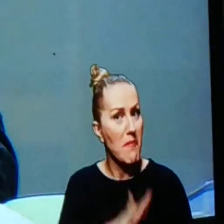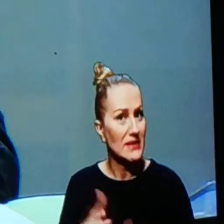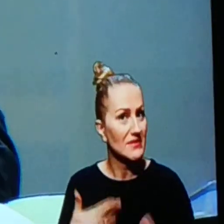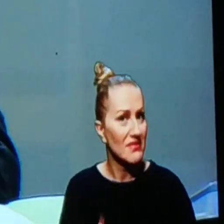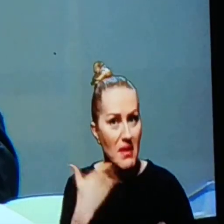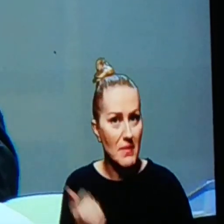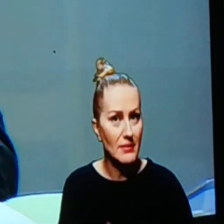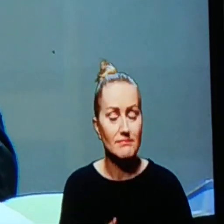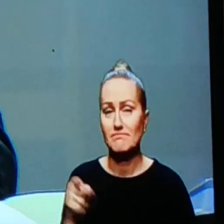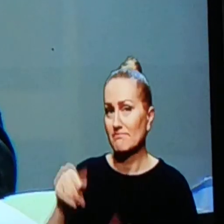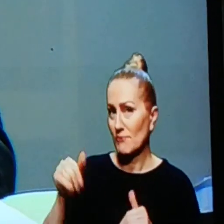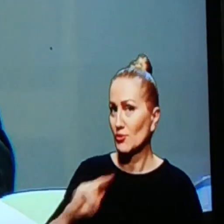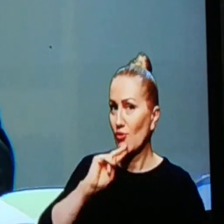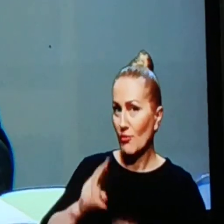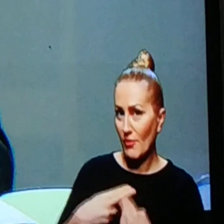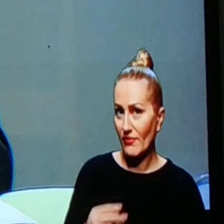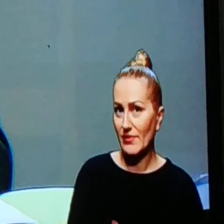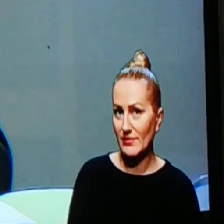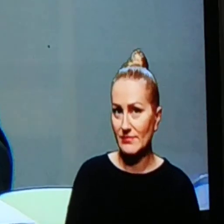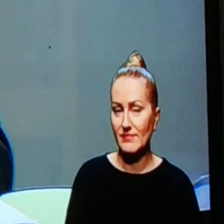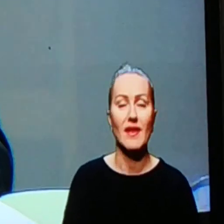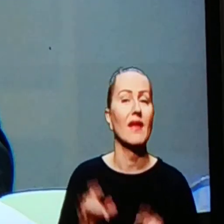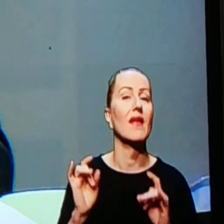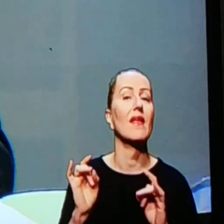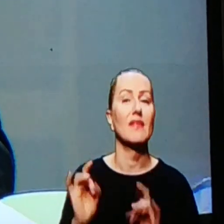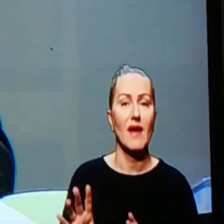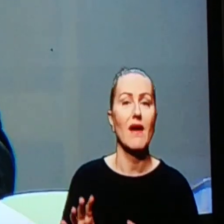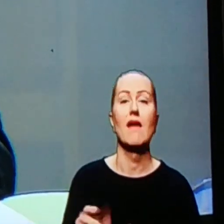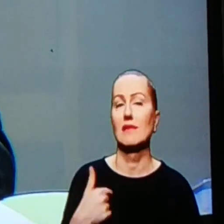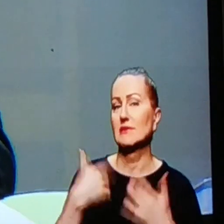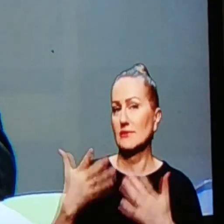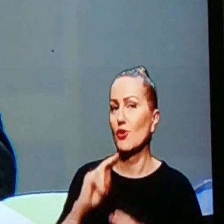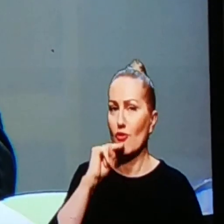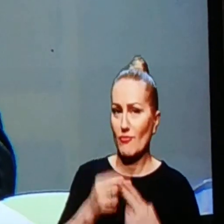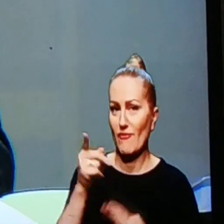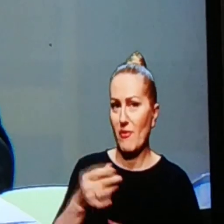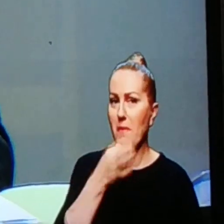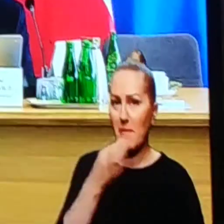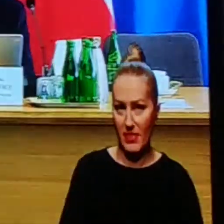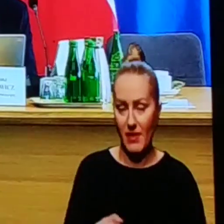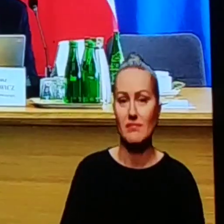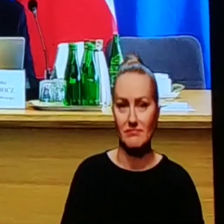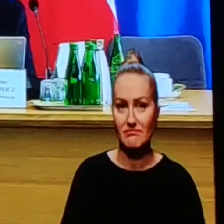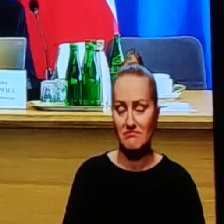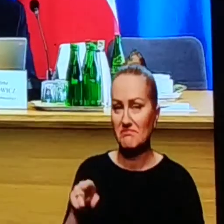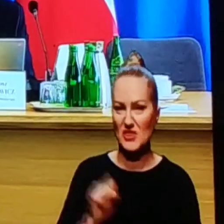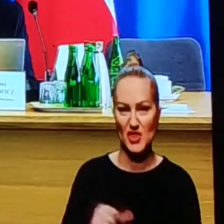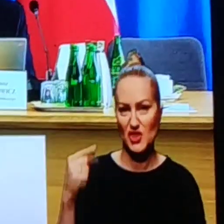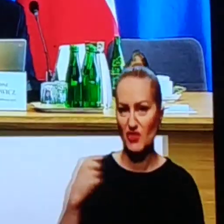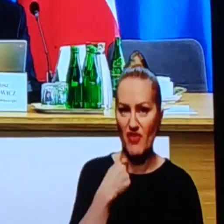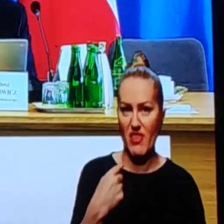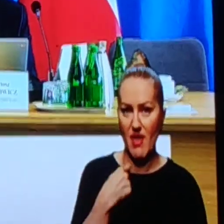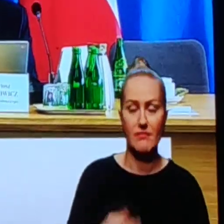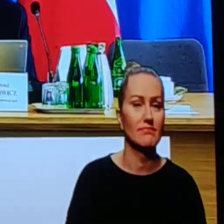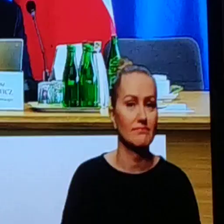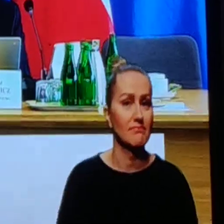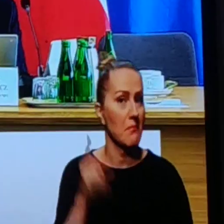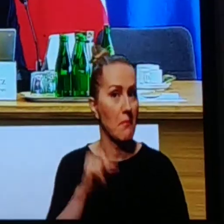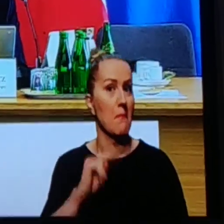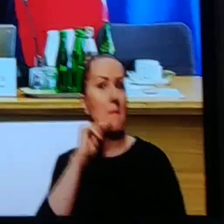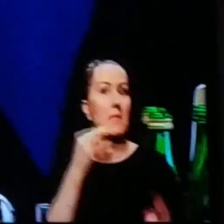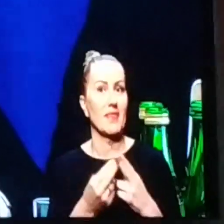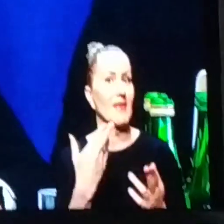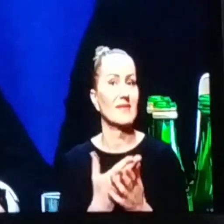odpowiedzieć na pytanie? Tak, chcę odpowiedzieć na to pytanie. Proszę bardzo. Jest pan świnią. To reakcja na to pytanie